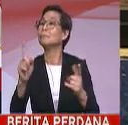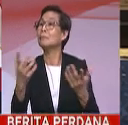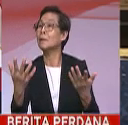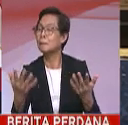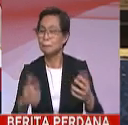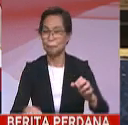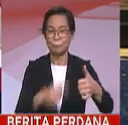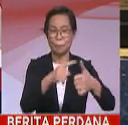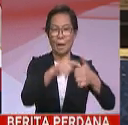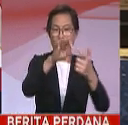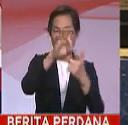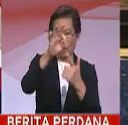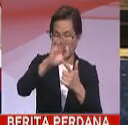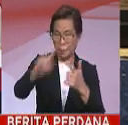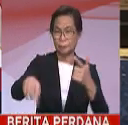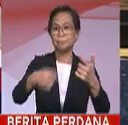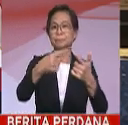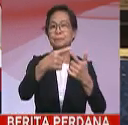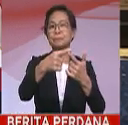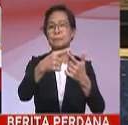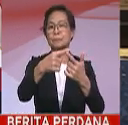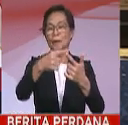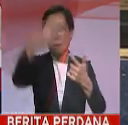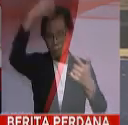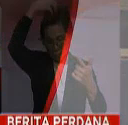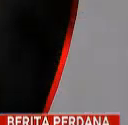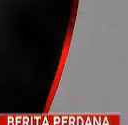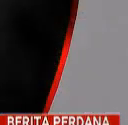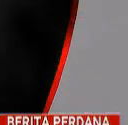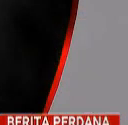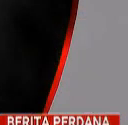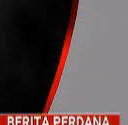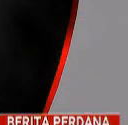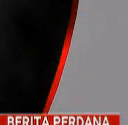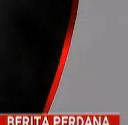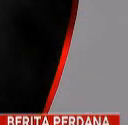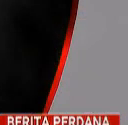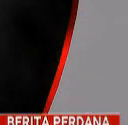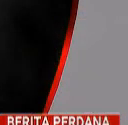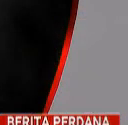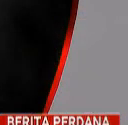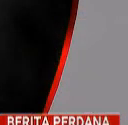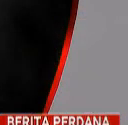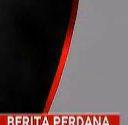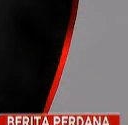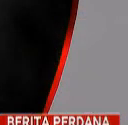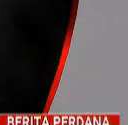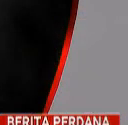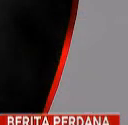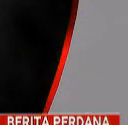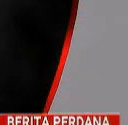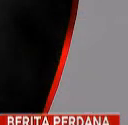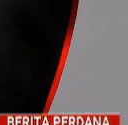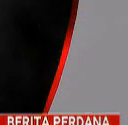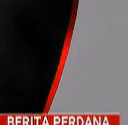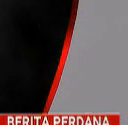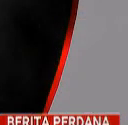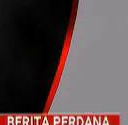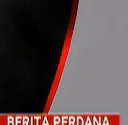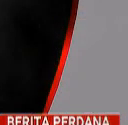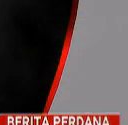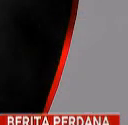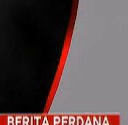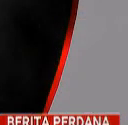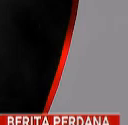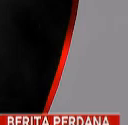itu? Iaitu Pulau Pinang, Selangor, wilayah Persekutuan, ini masuk Kuala